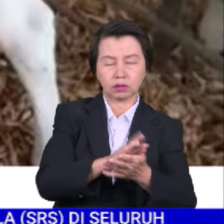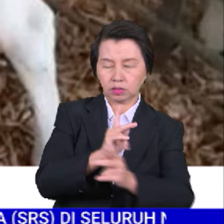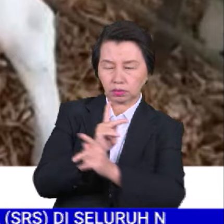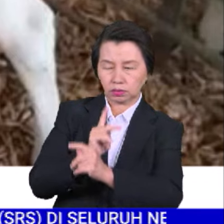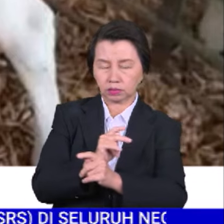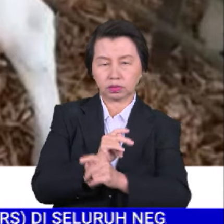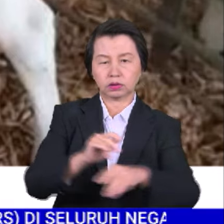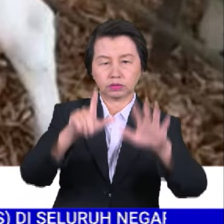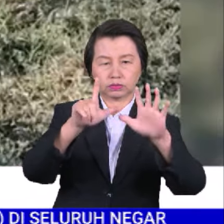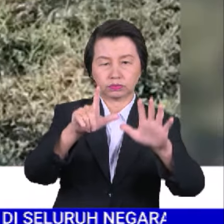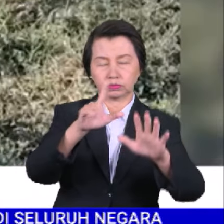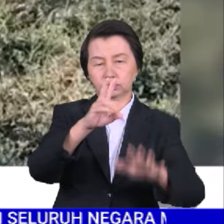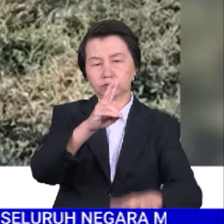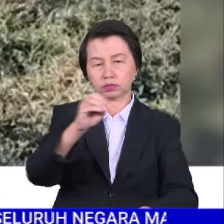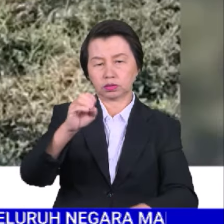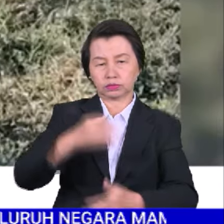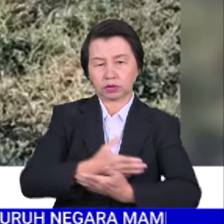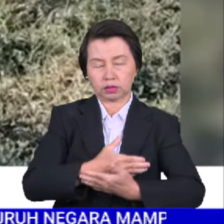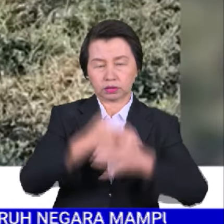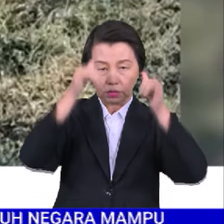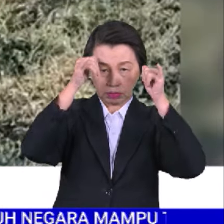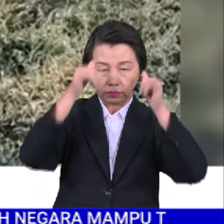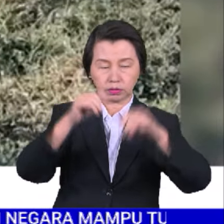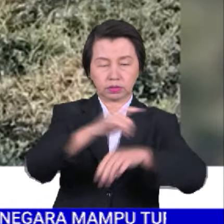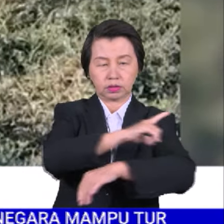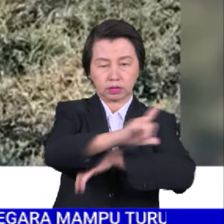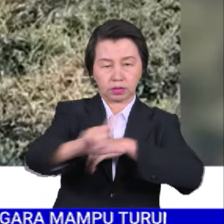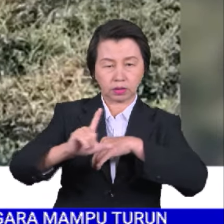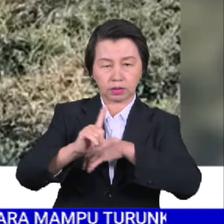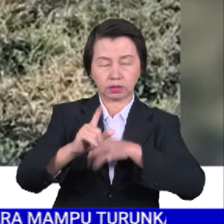menternak kira-kira 700 seekor anak lembu di ladang